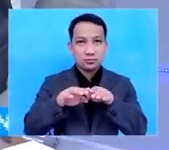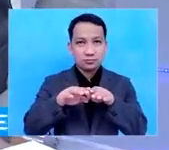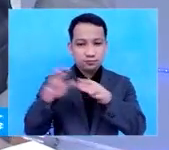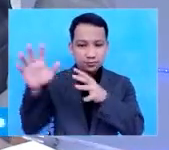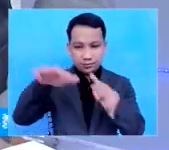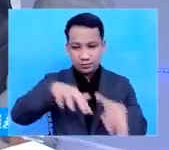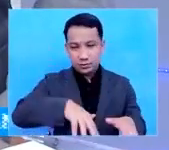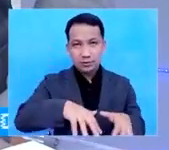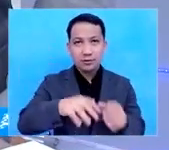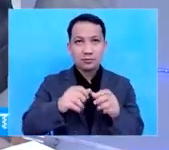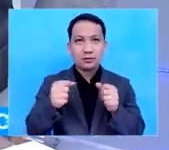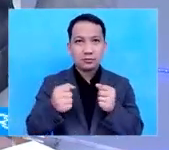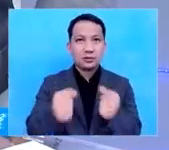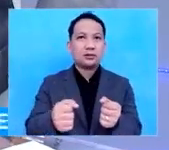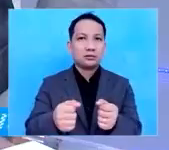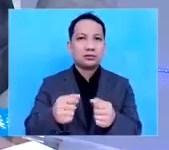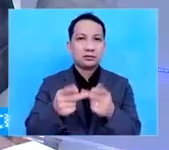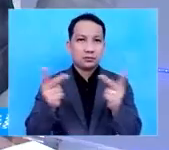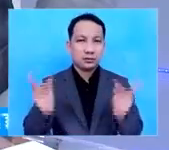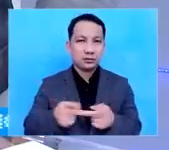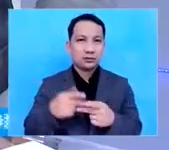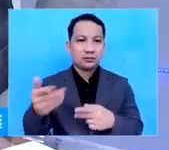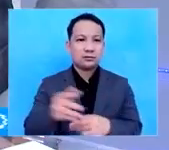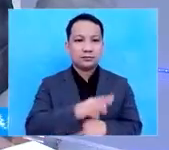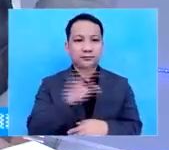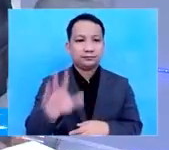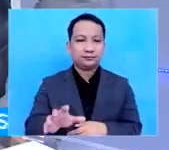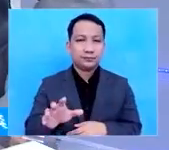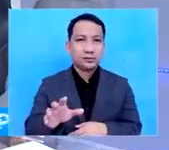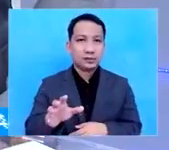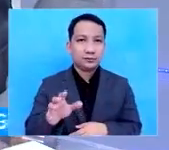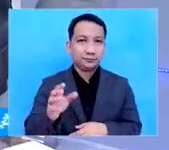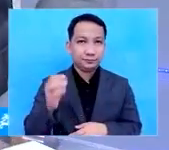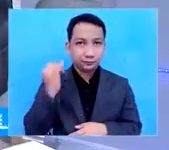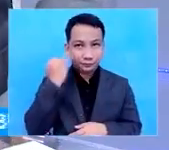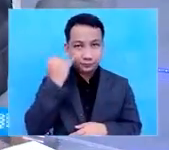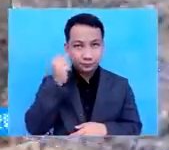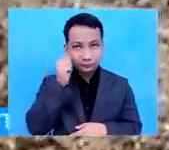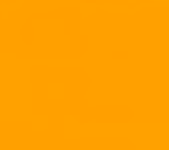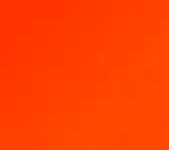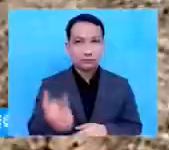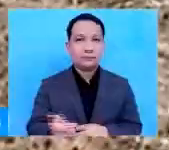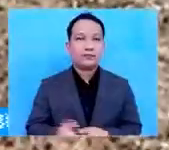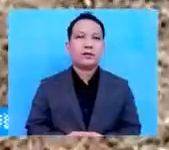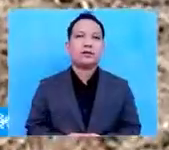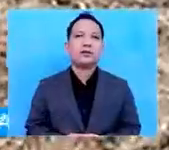landslide ang mga kalsada sa lugar. Nasa frontline na balitang yan si John Aroa.